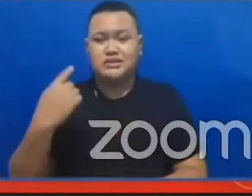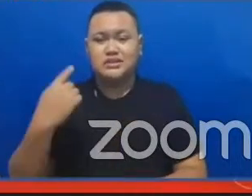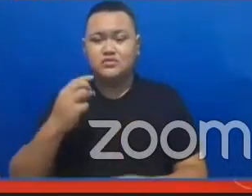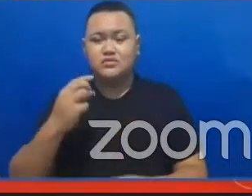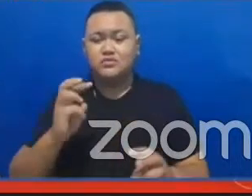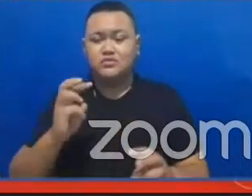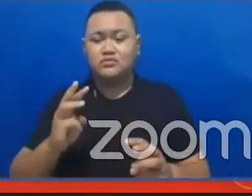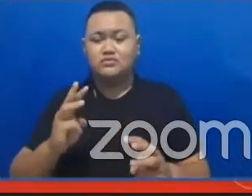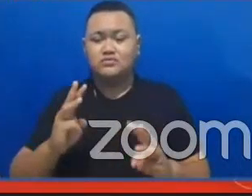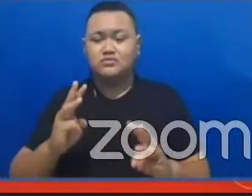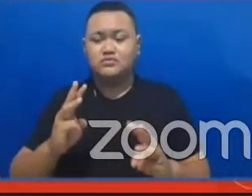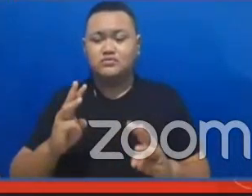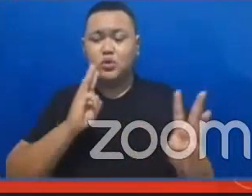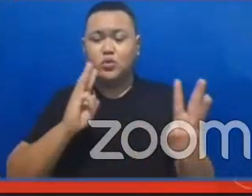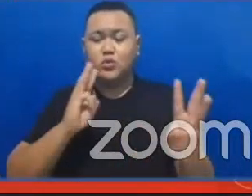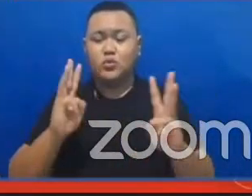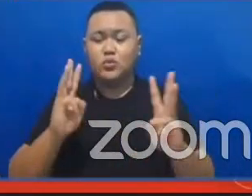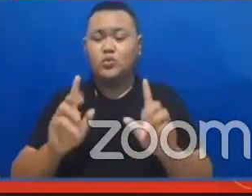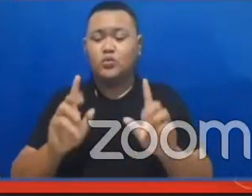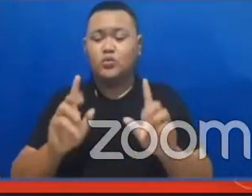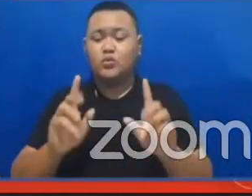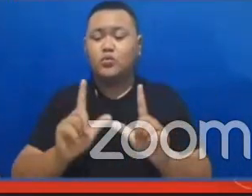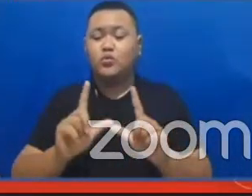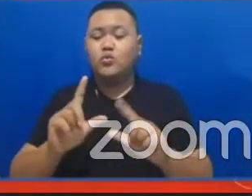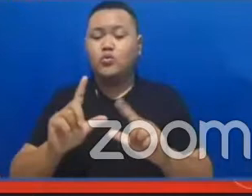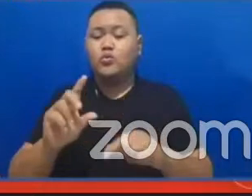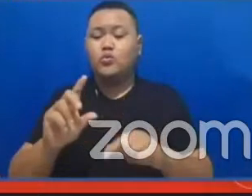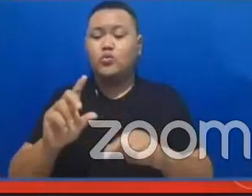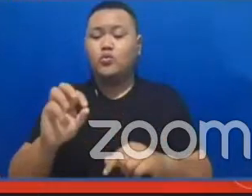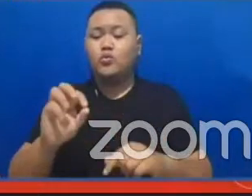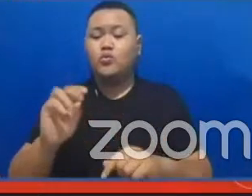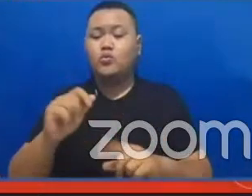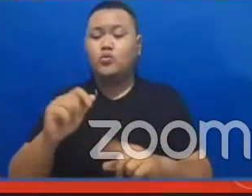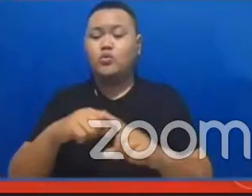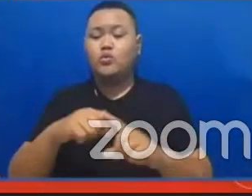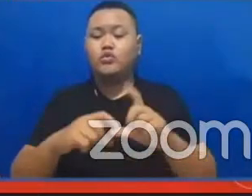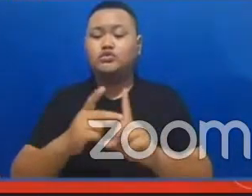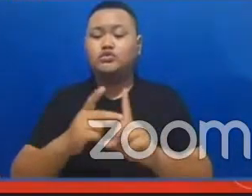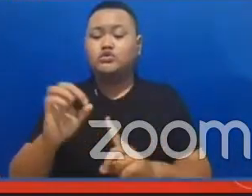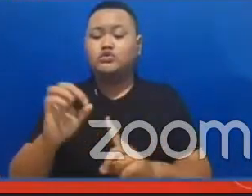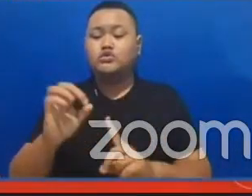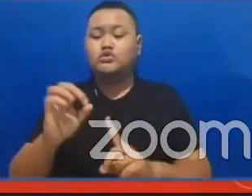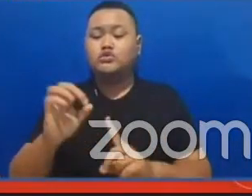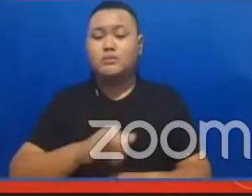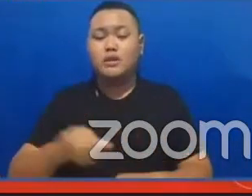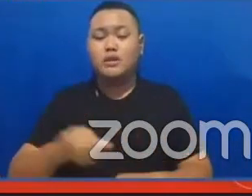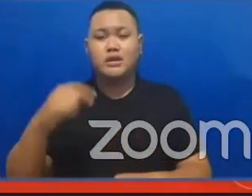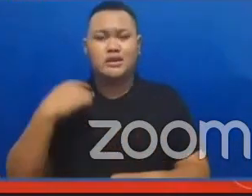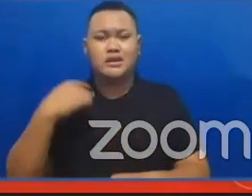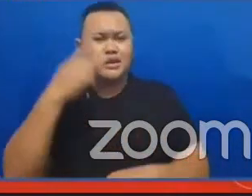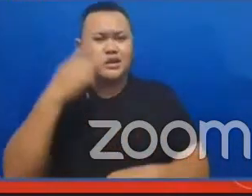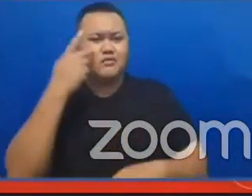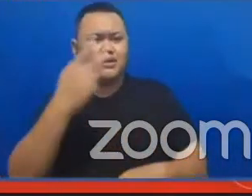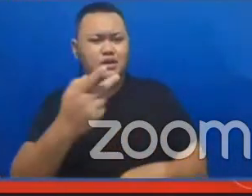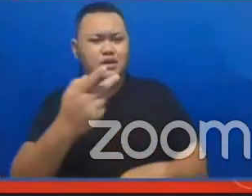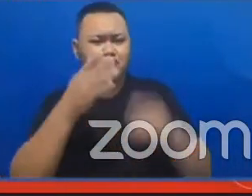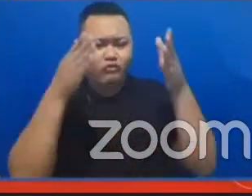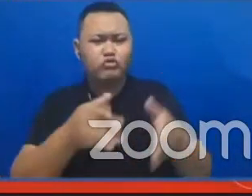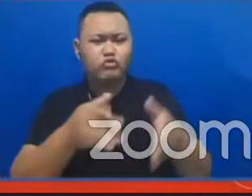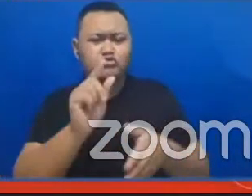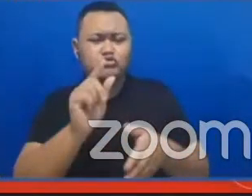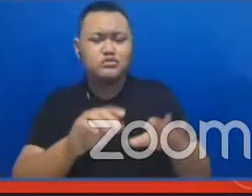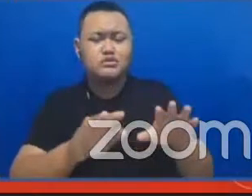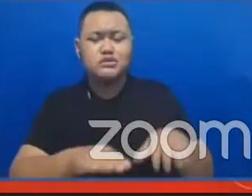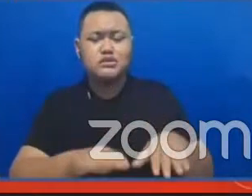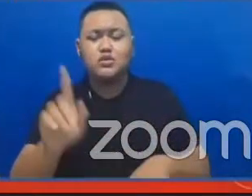melihat apa sih yang diinginkan siswa kita. Jadi pertama kali kita lihat ini adalah siswa kita duluan. Bagaimana kemampuan